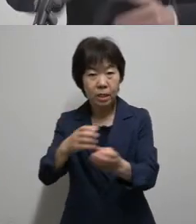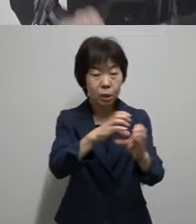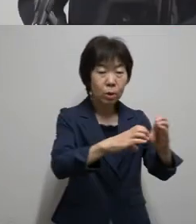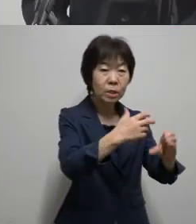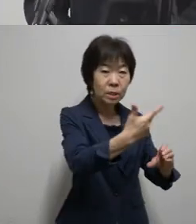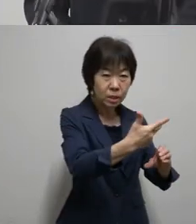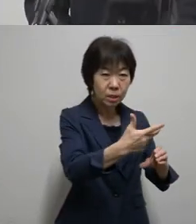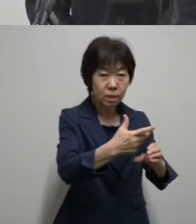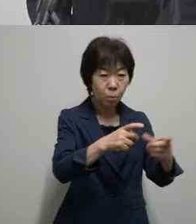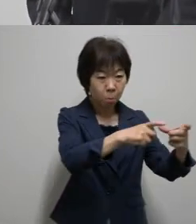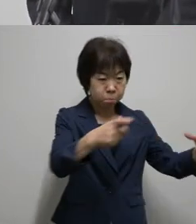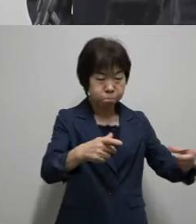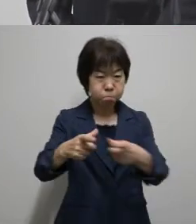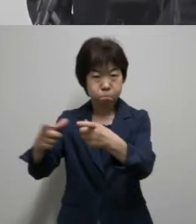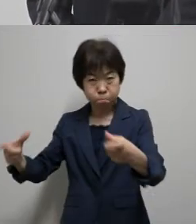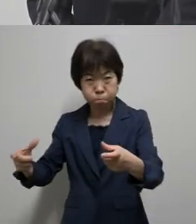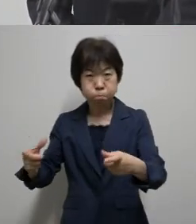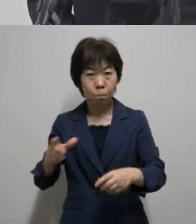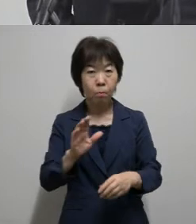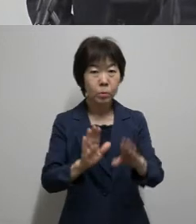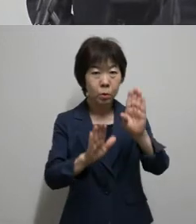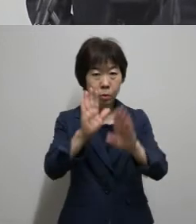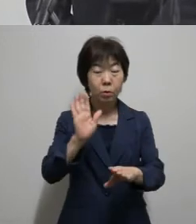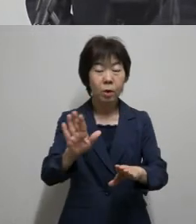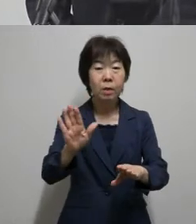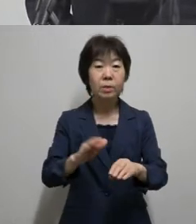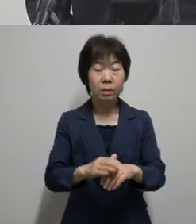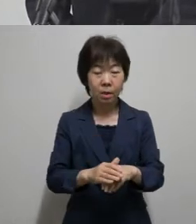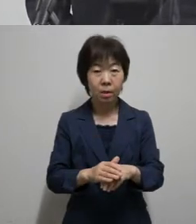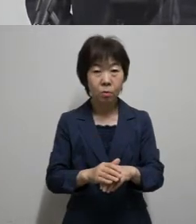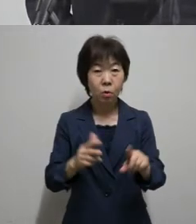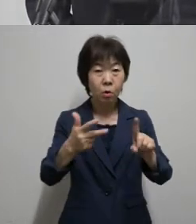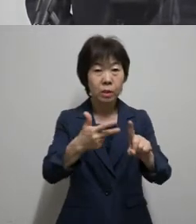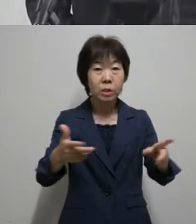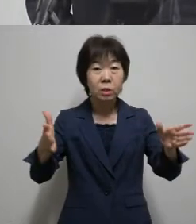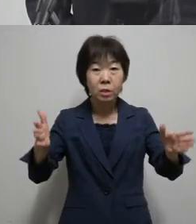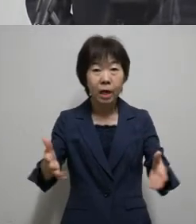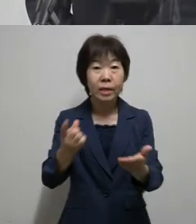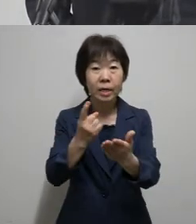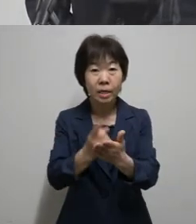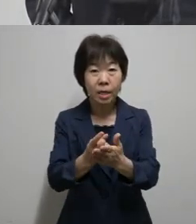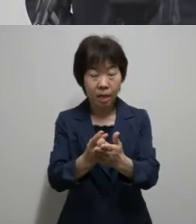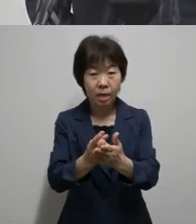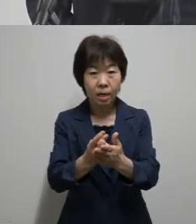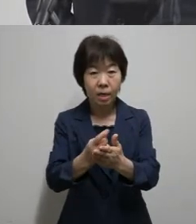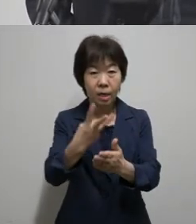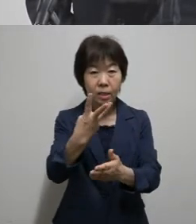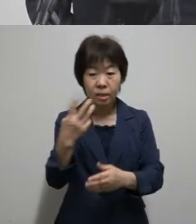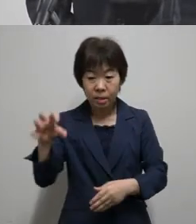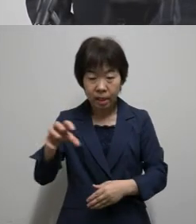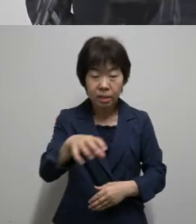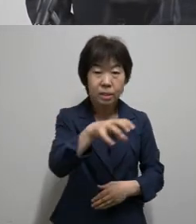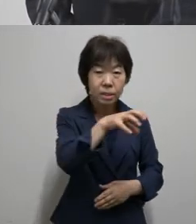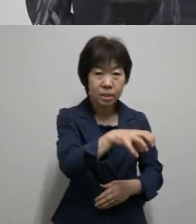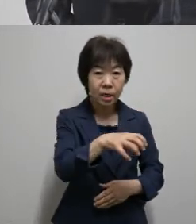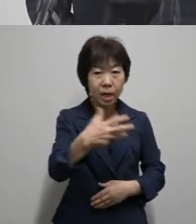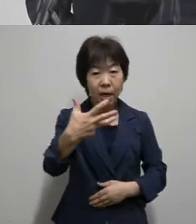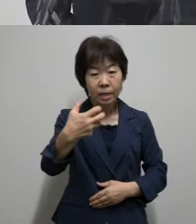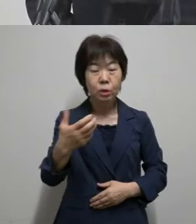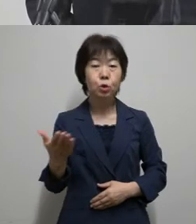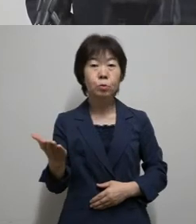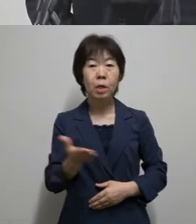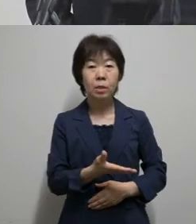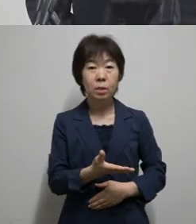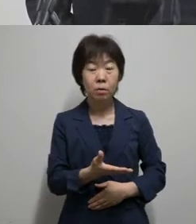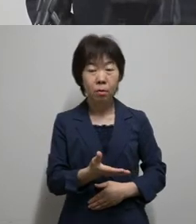するという状況にありましてこの1週間だけで中核市の3市で8割トータルでは